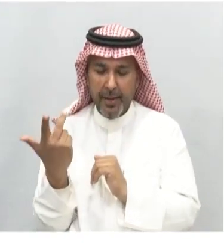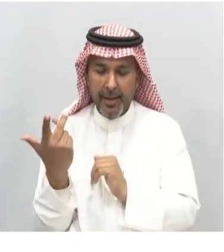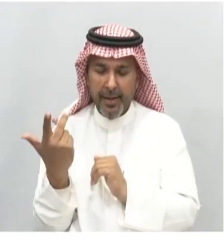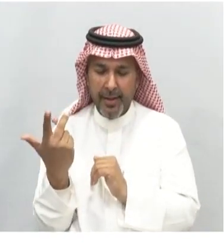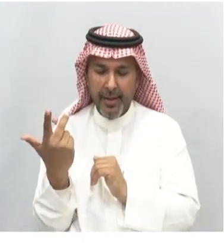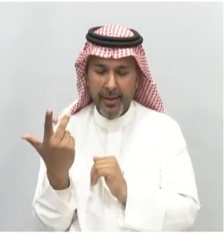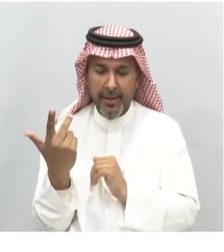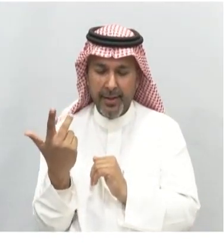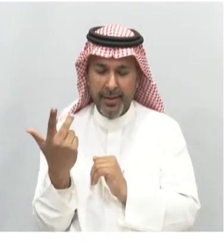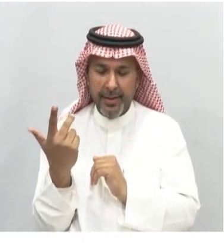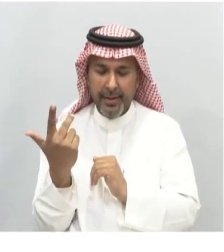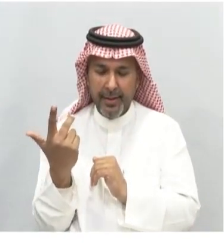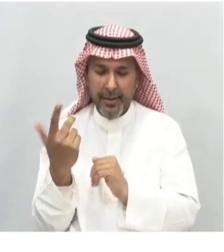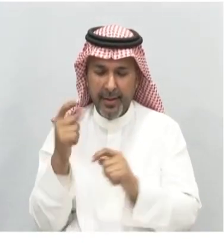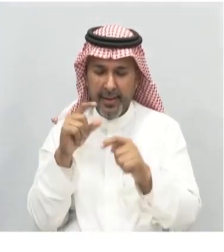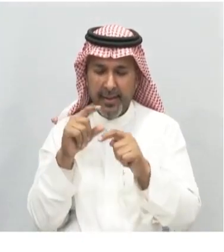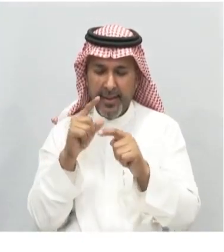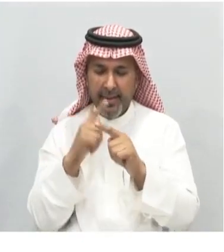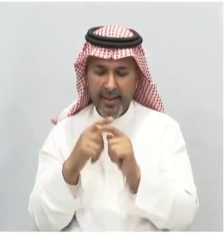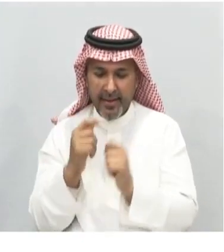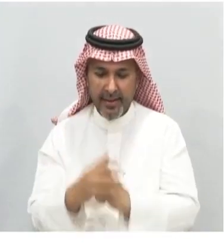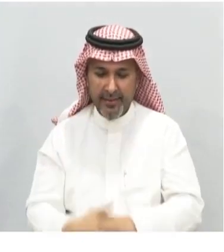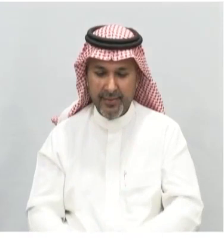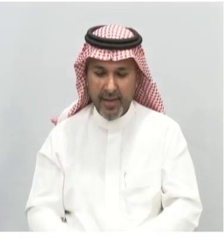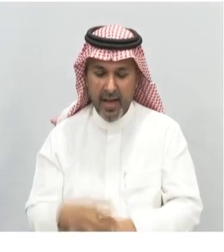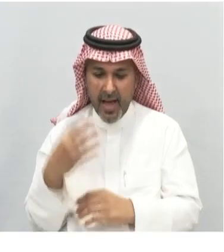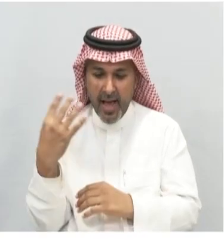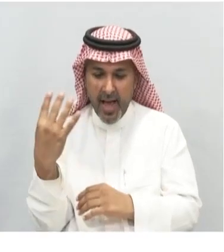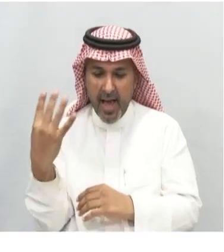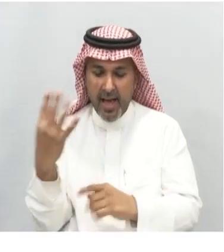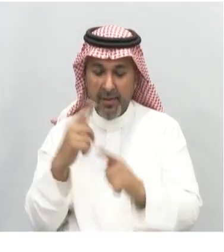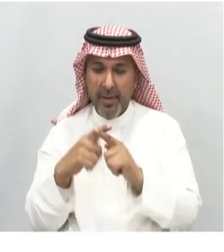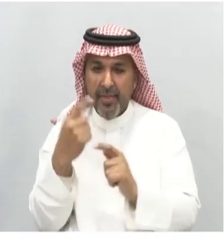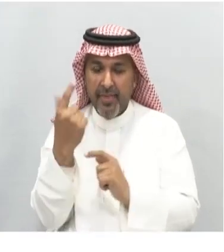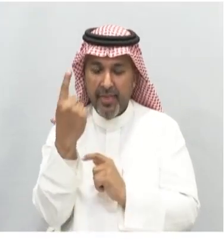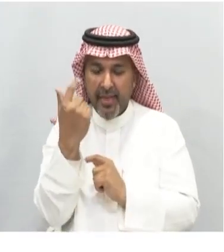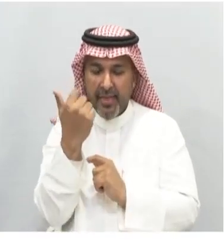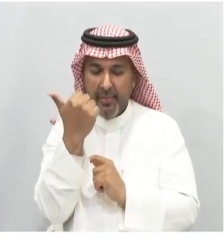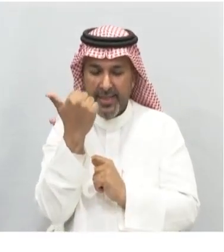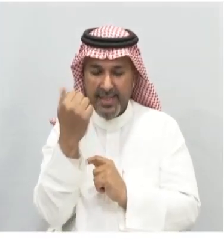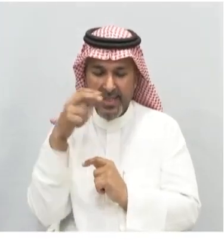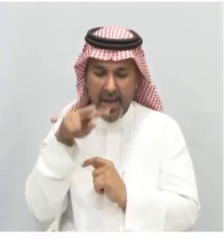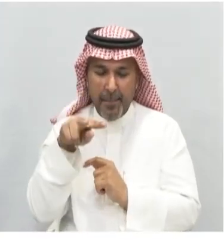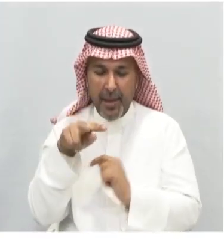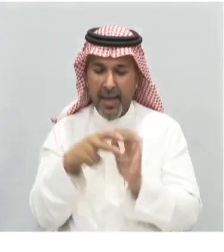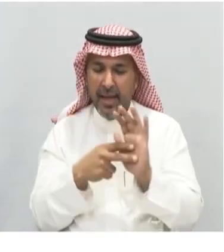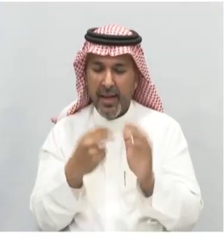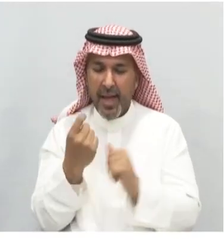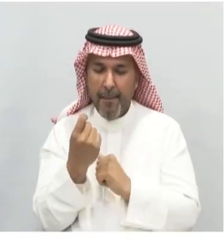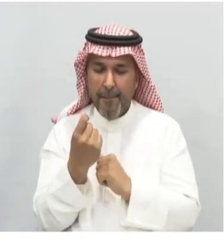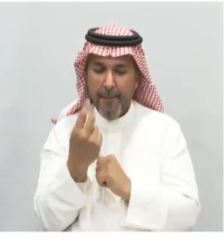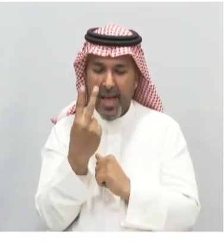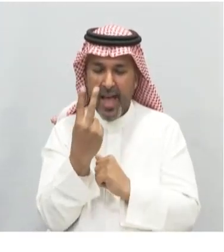اقول 240 تقسي 4 تسا 60 كذلك ابنائي وبناتي 4 ض 600